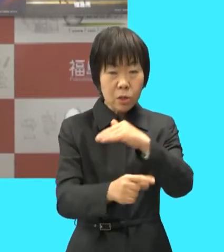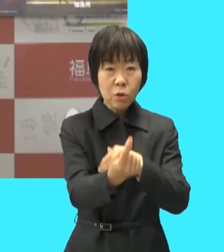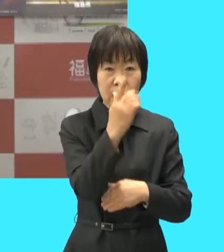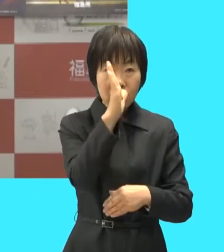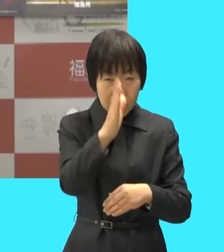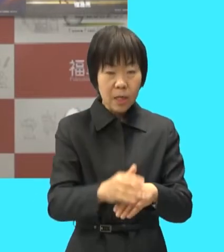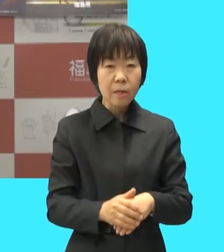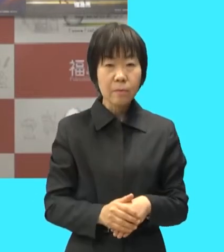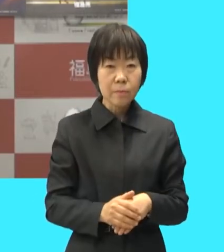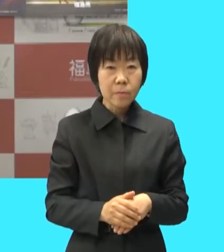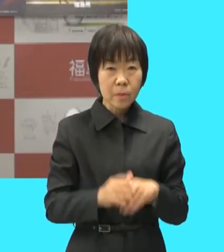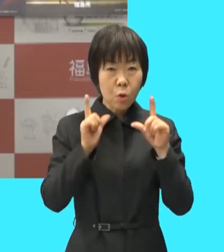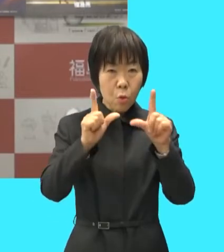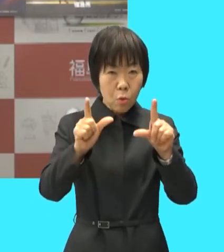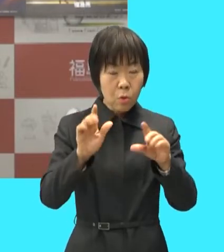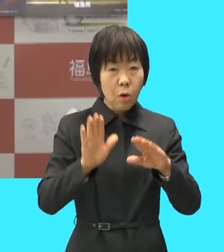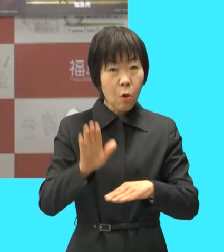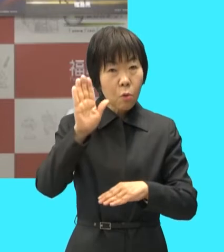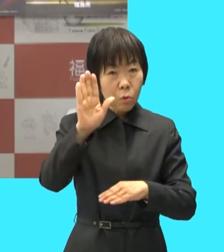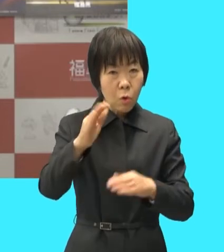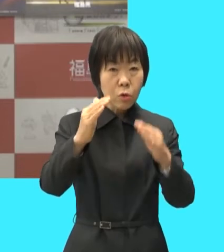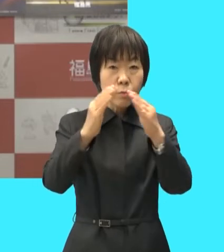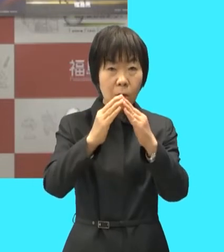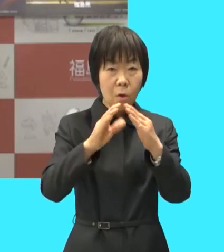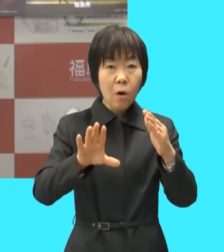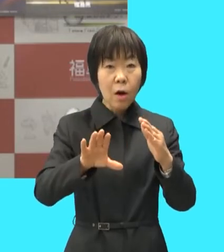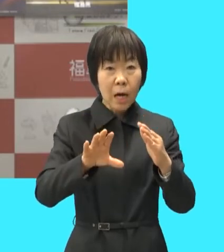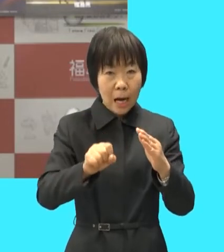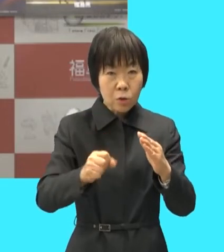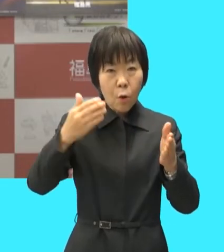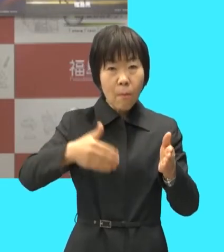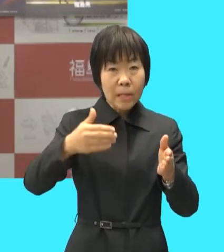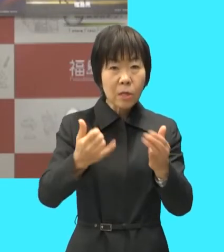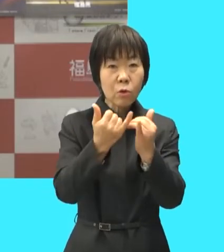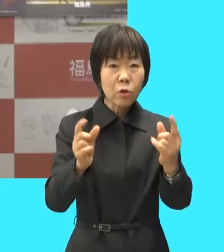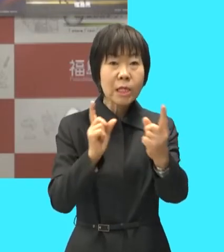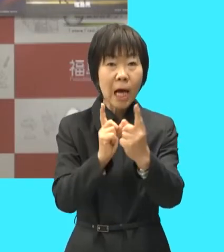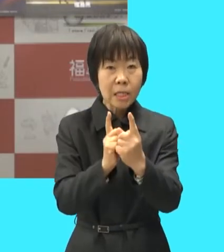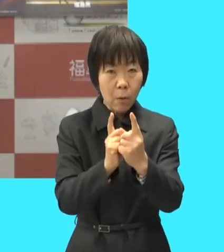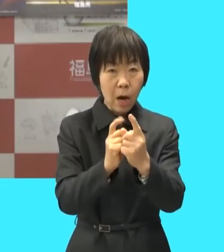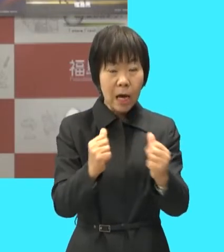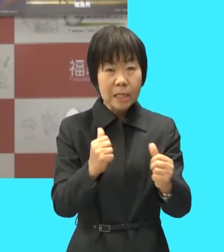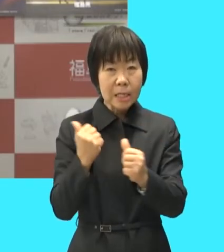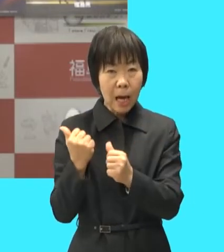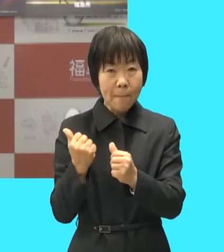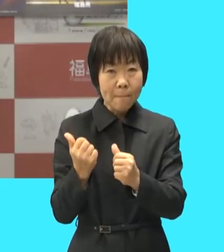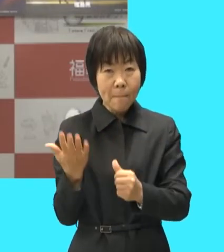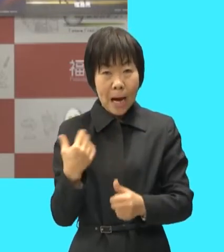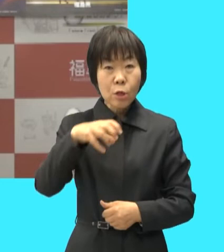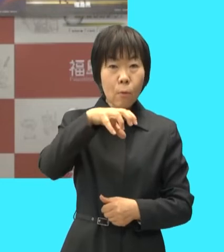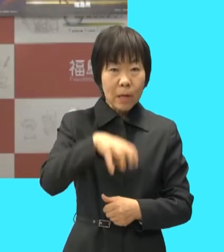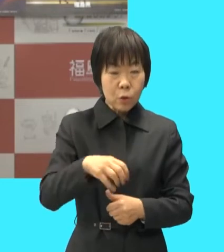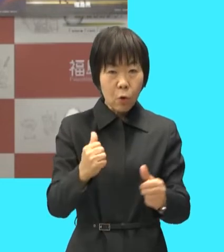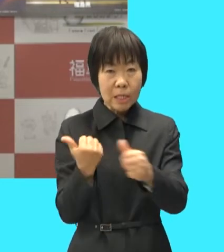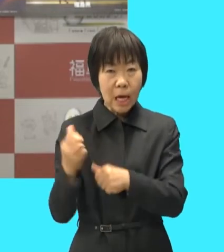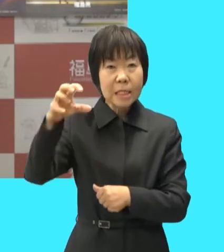。 今後の住まいを確保されていない世帯に対しては、避難元あるいは避難